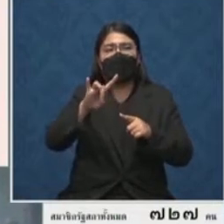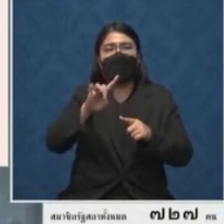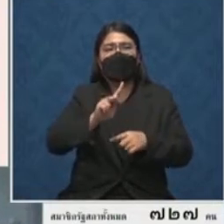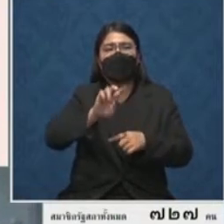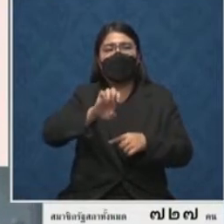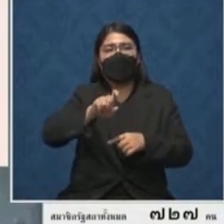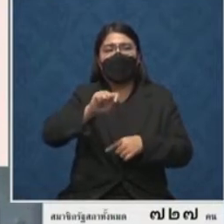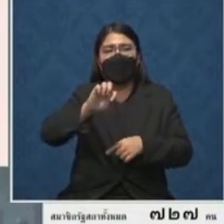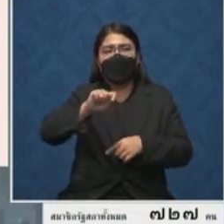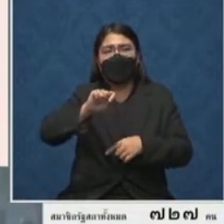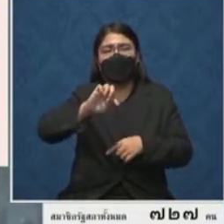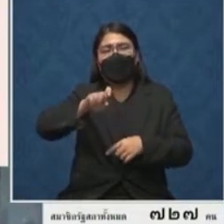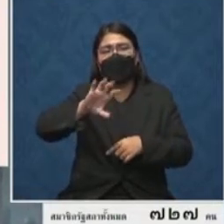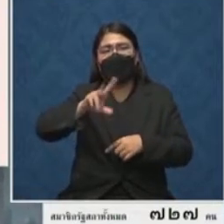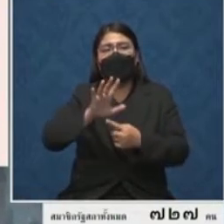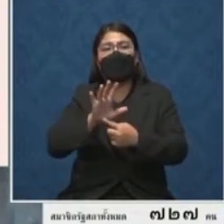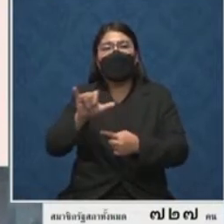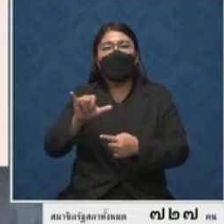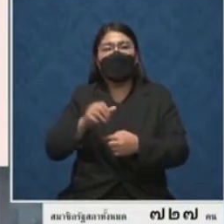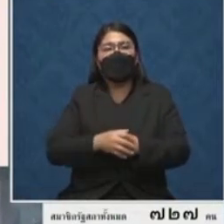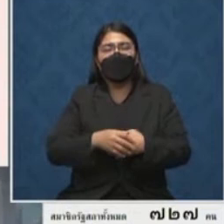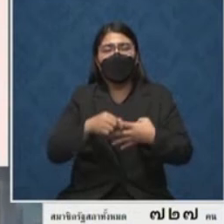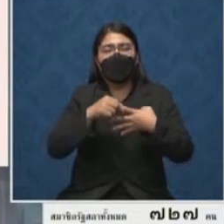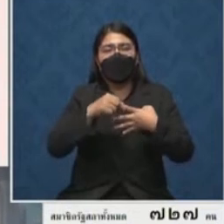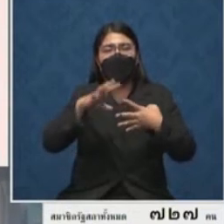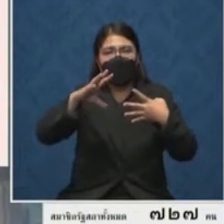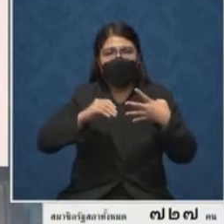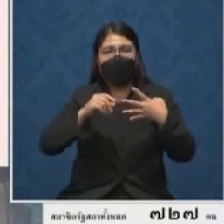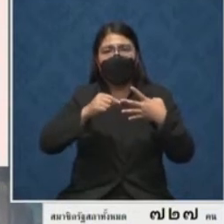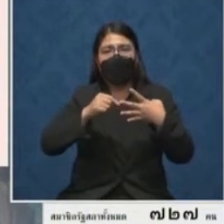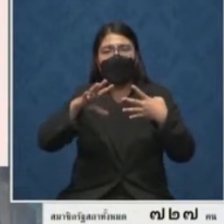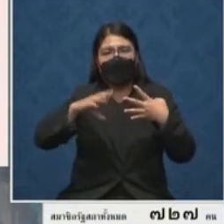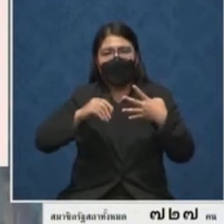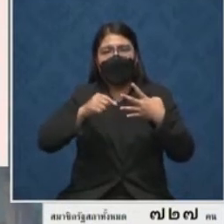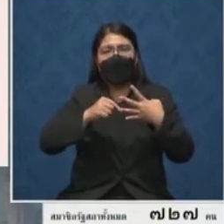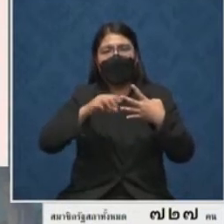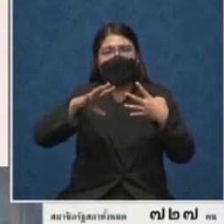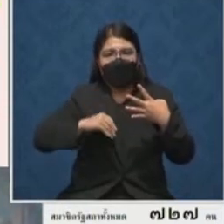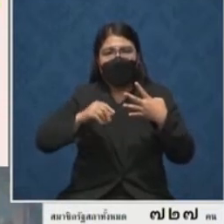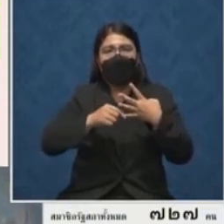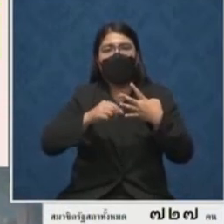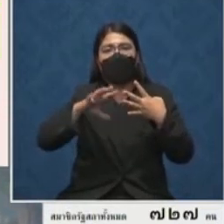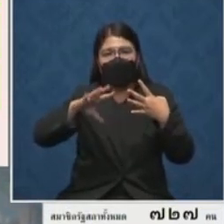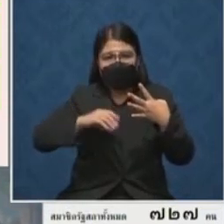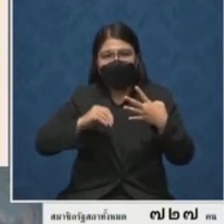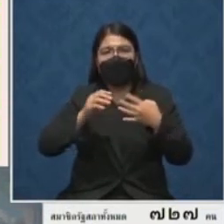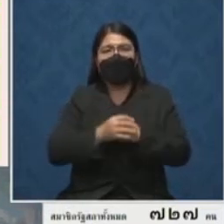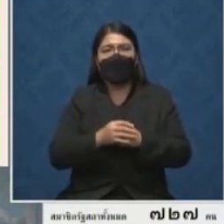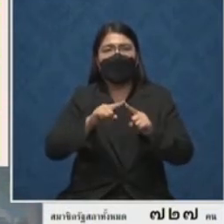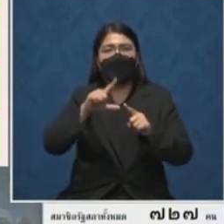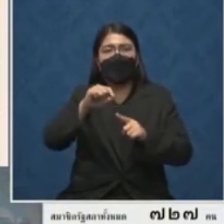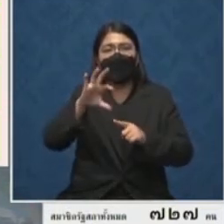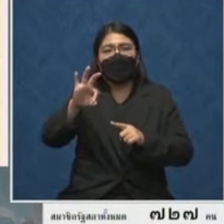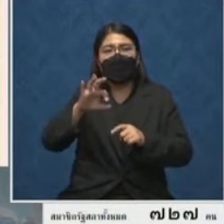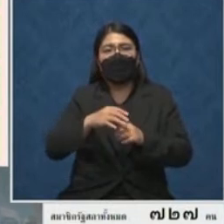์1รับหลักการครับ2รับหลักการ3รับหลักการ4รับหลักการครับ 29